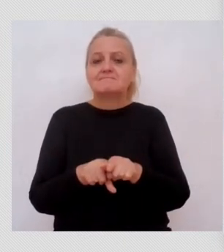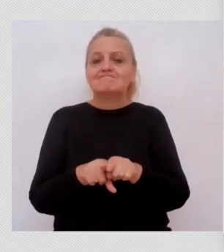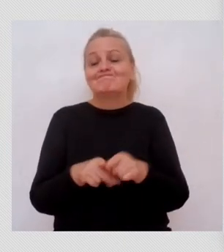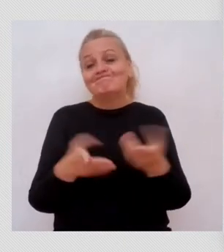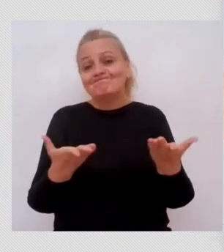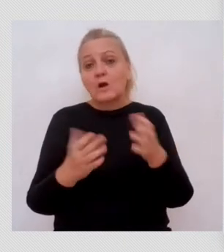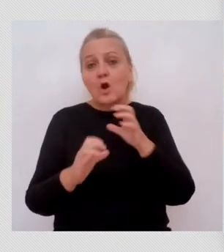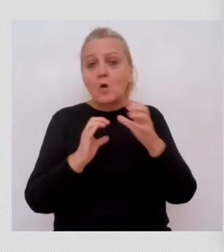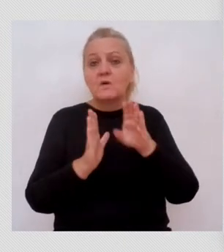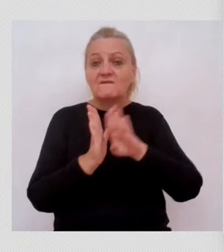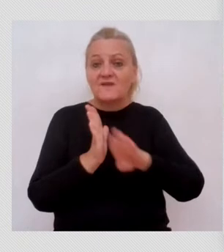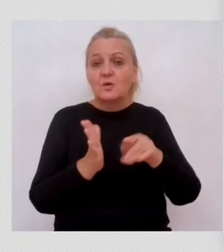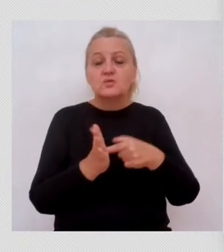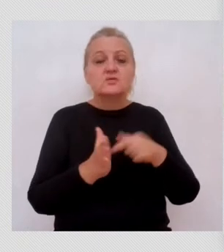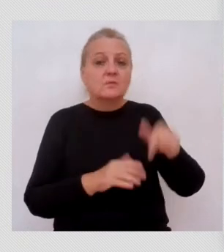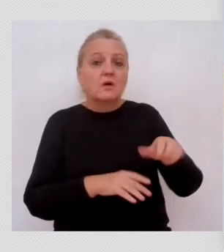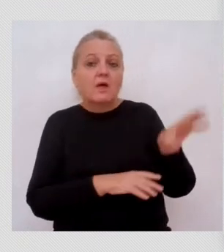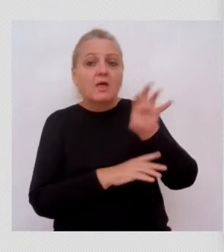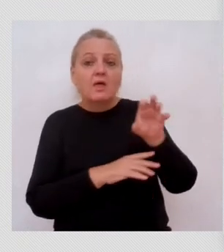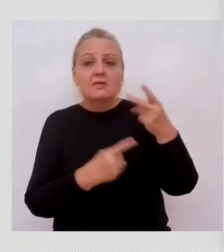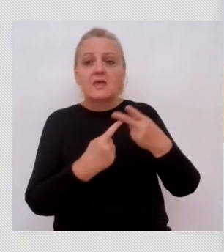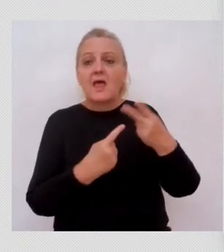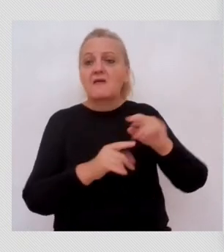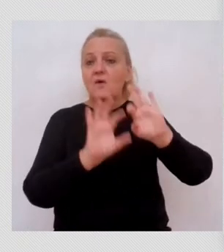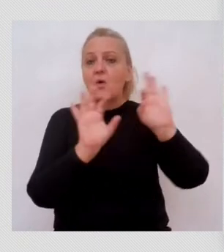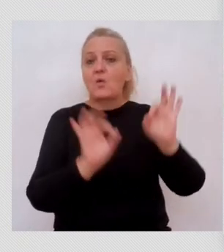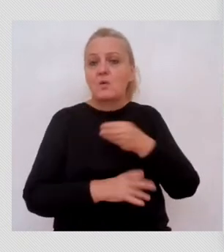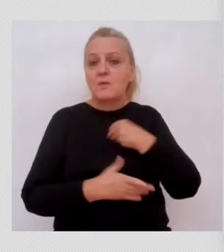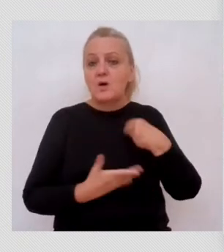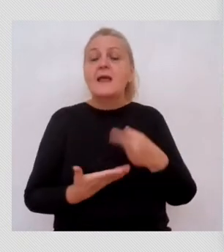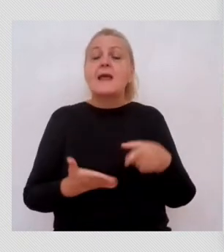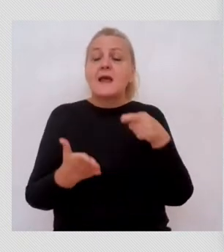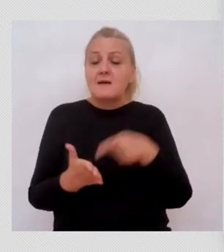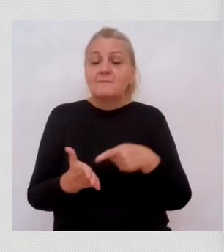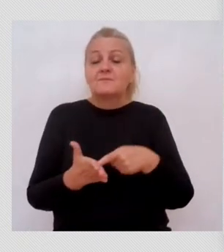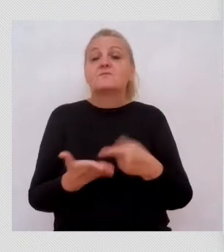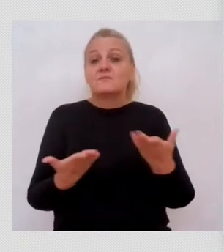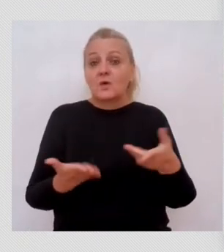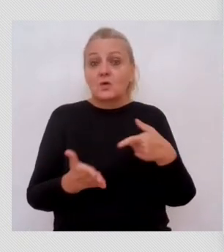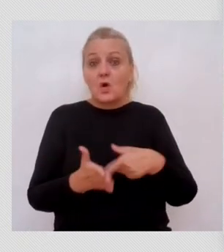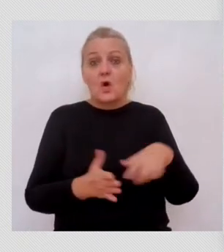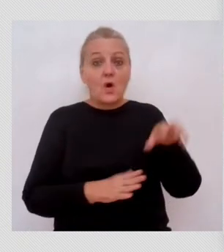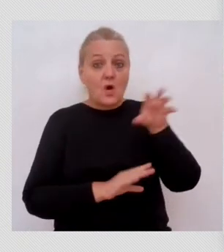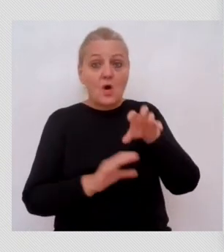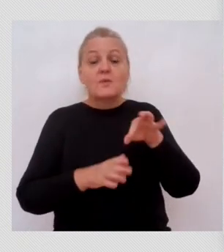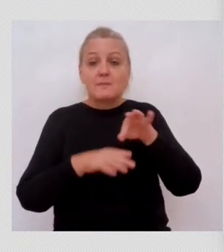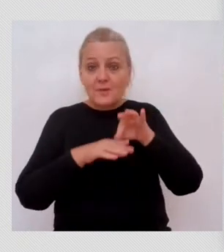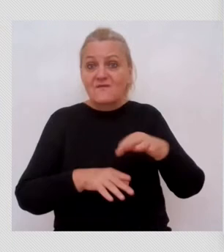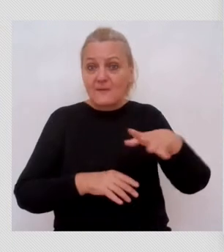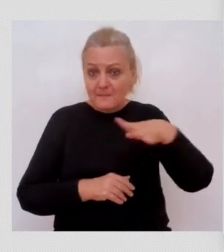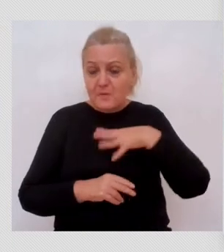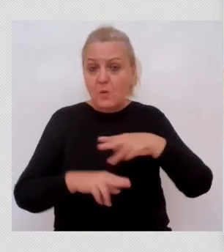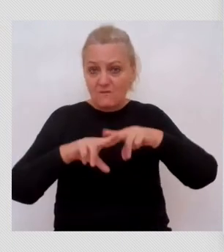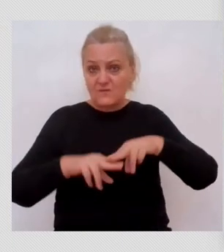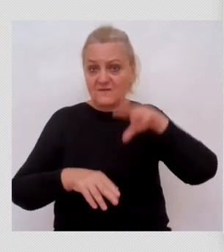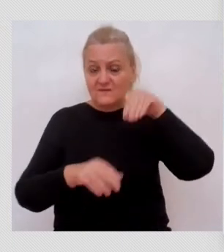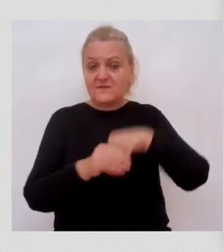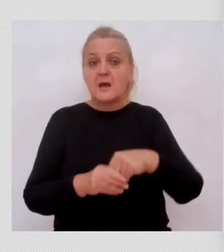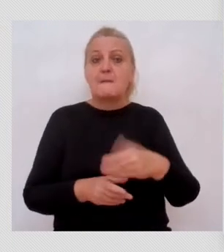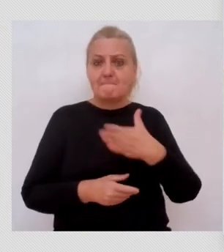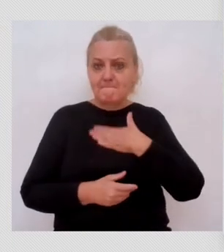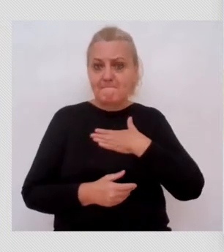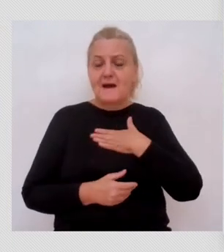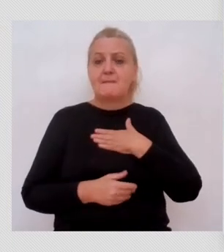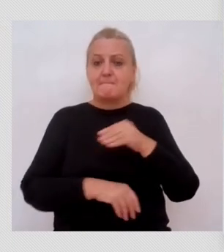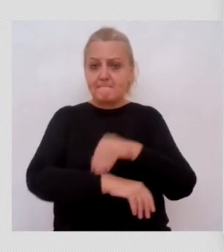komunikacyjnie. W związku z tym, poza tym, takie obserwacje były prowadzone już w fundacji. Mamy metodologię.